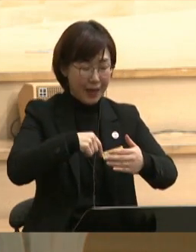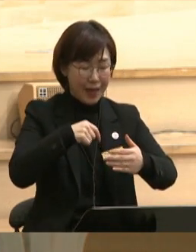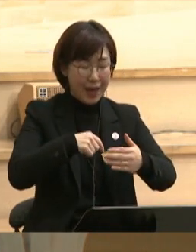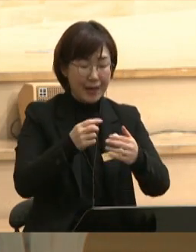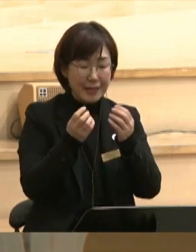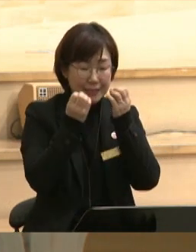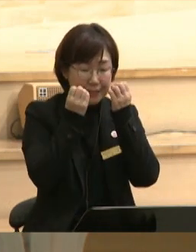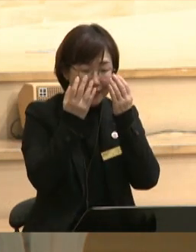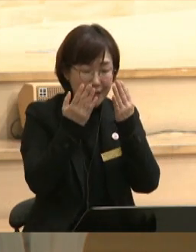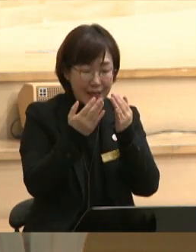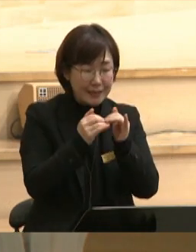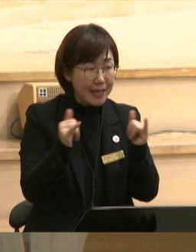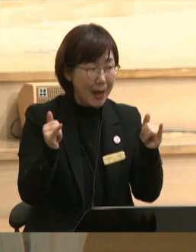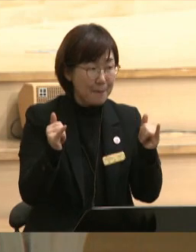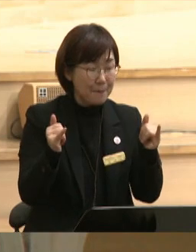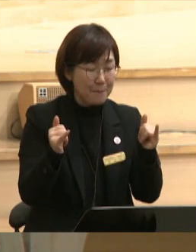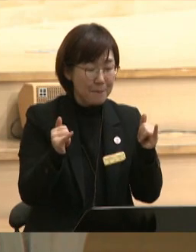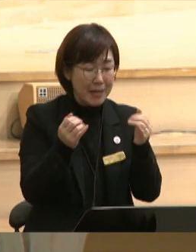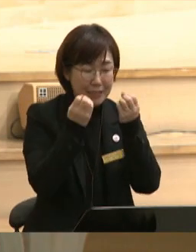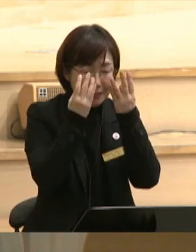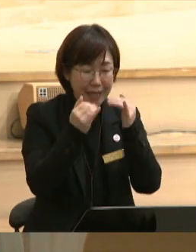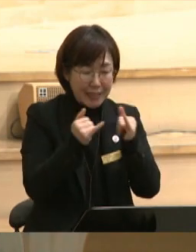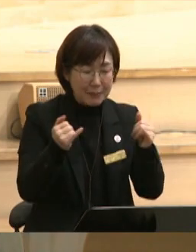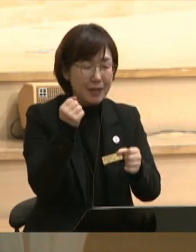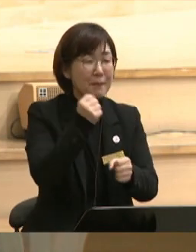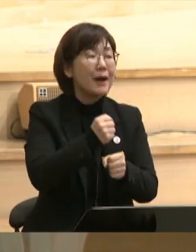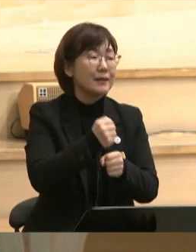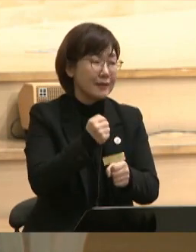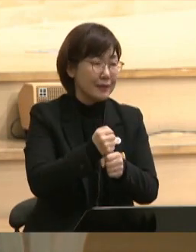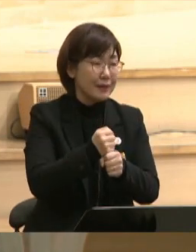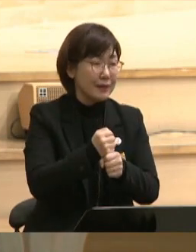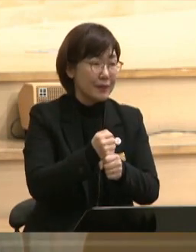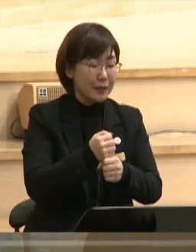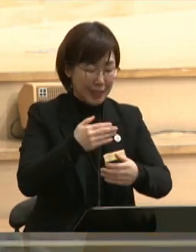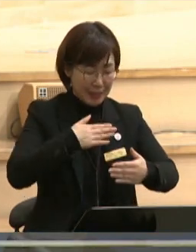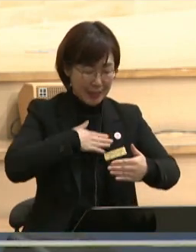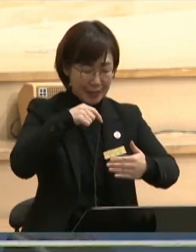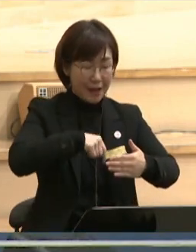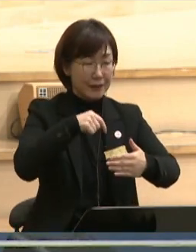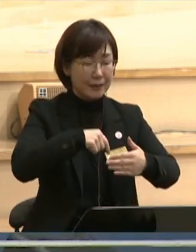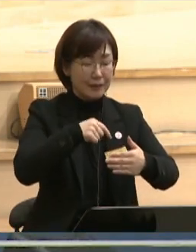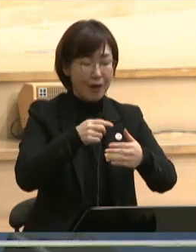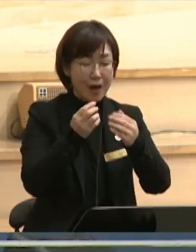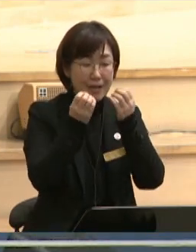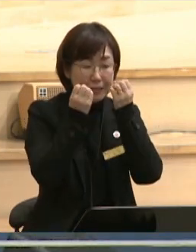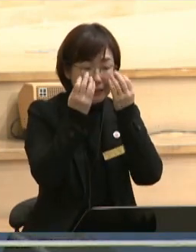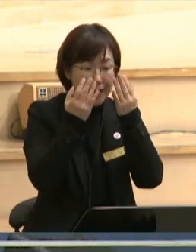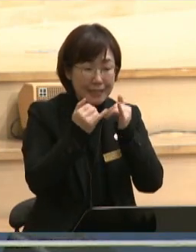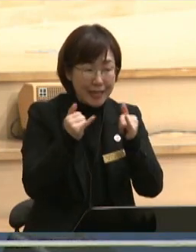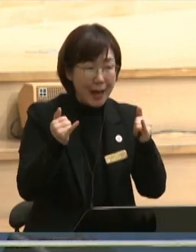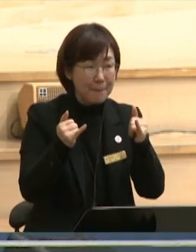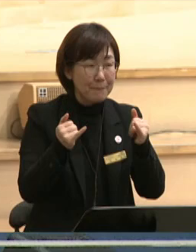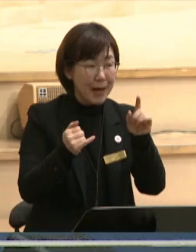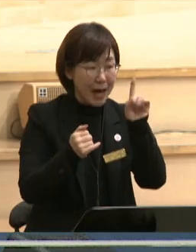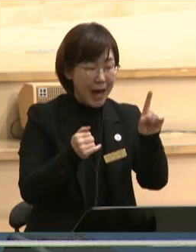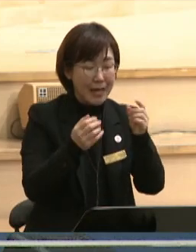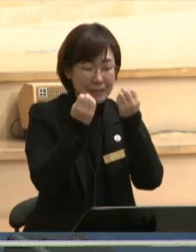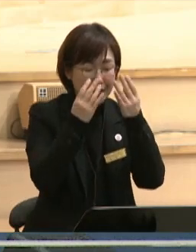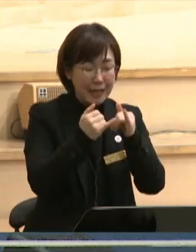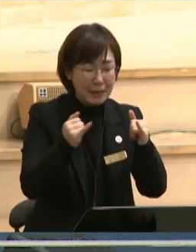세 사람을 만드신 것입니다 자기 안에서 한 세 사람을 만드신 거예요